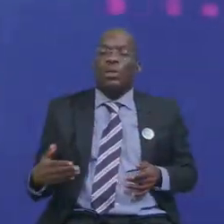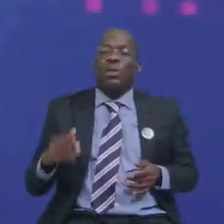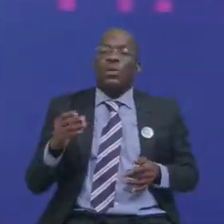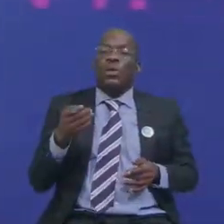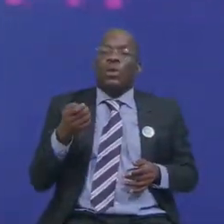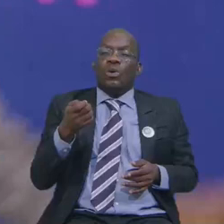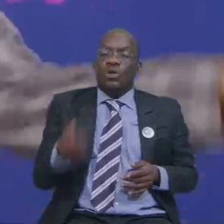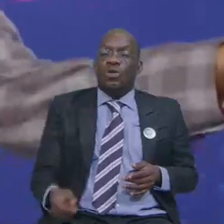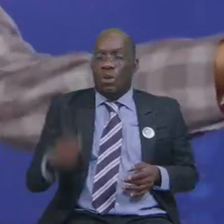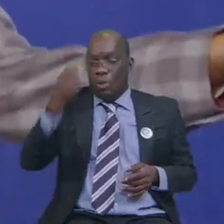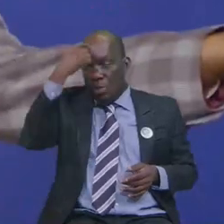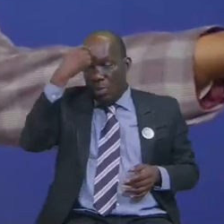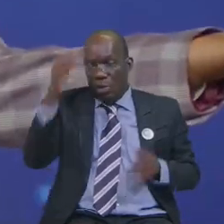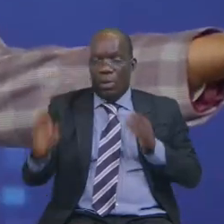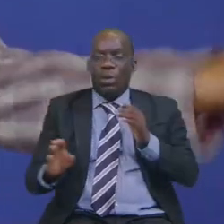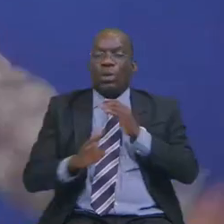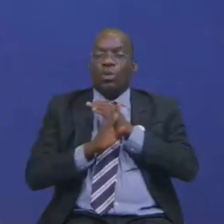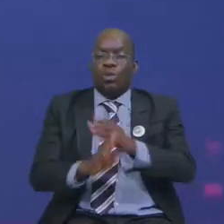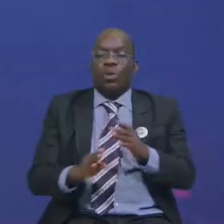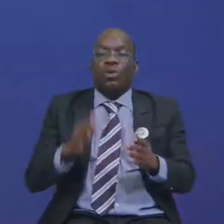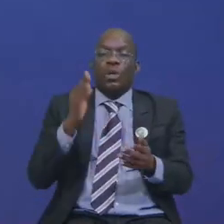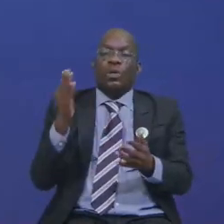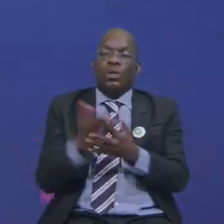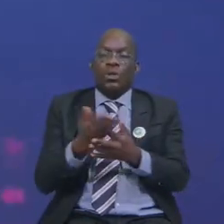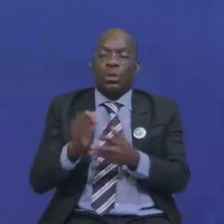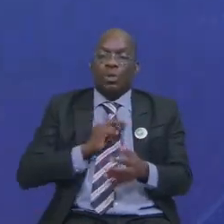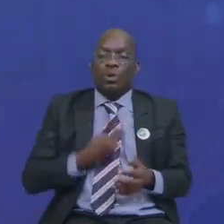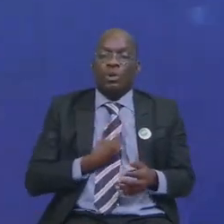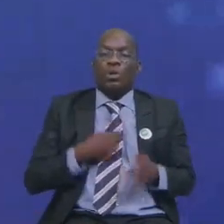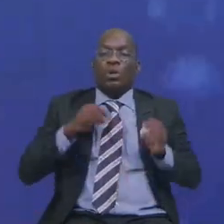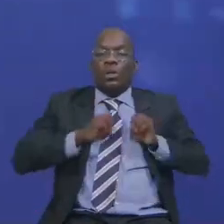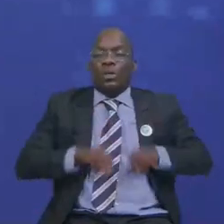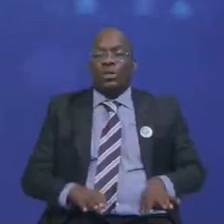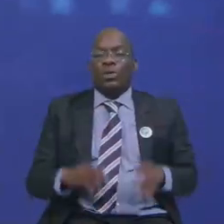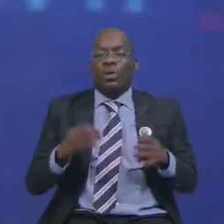ça nous empêchait de continuer ça nous décourageait maintenant